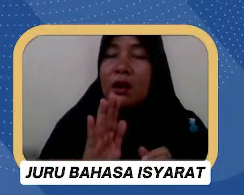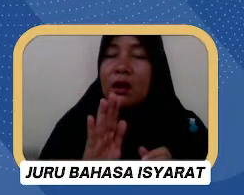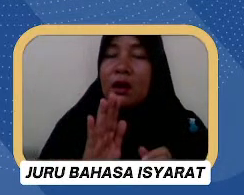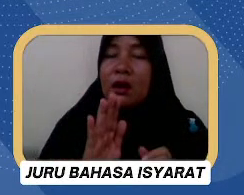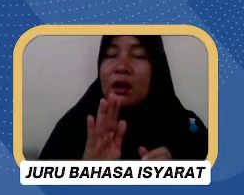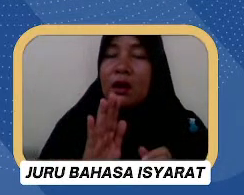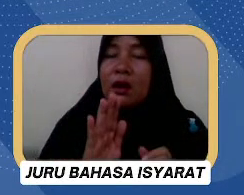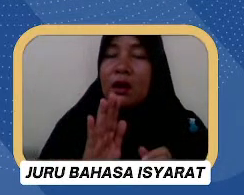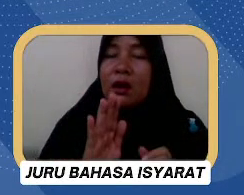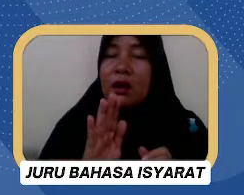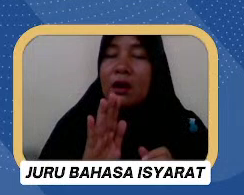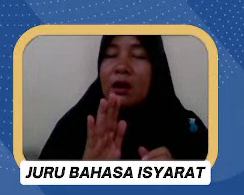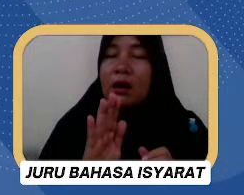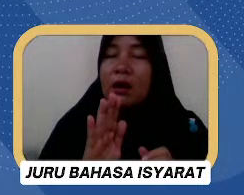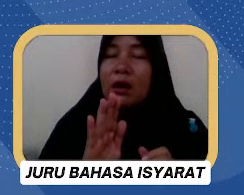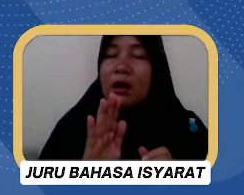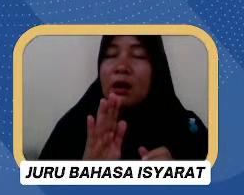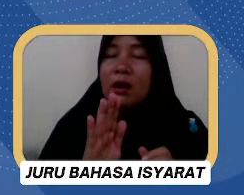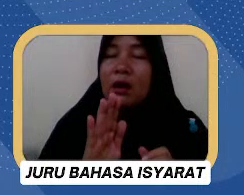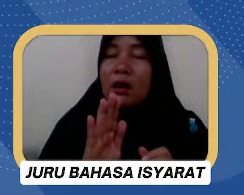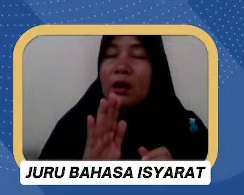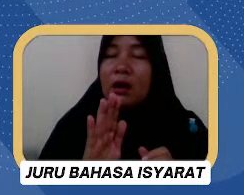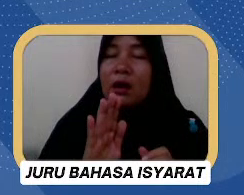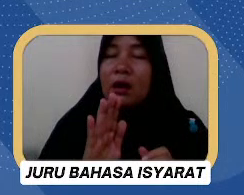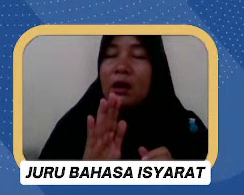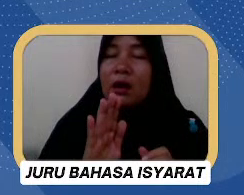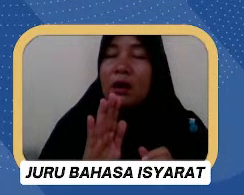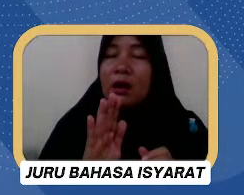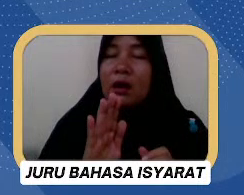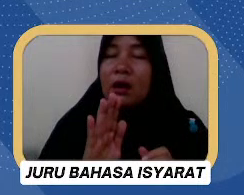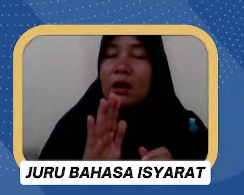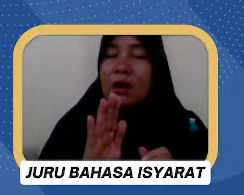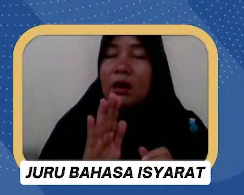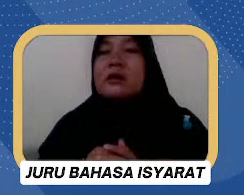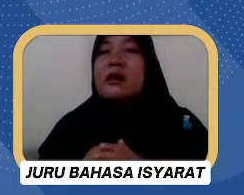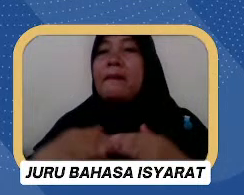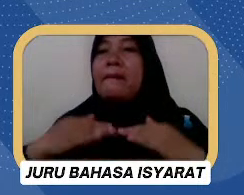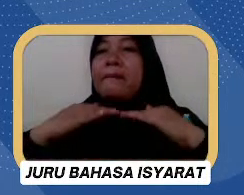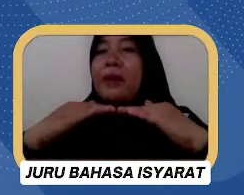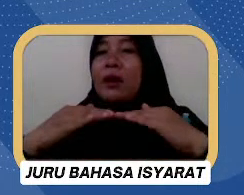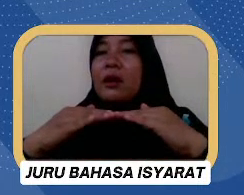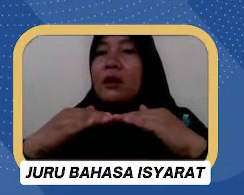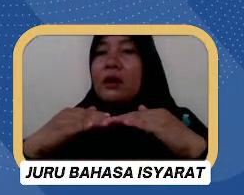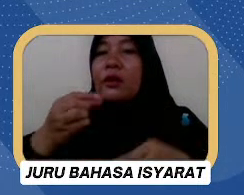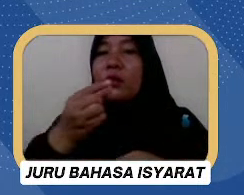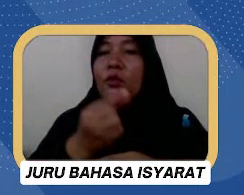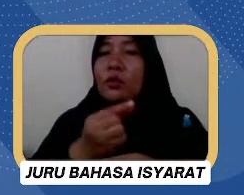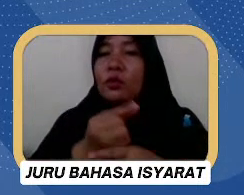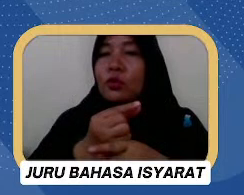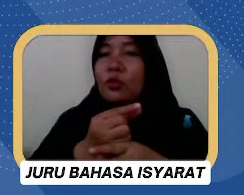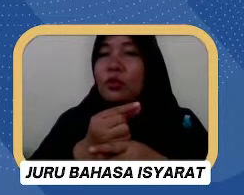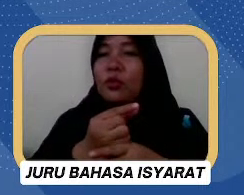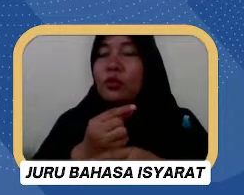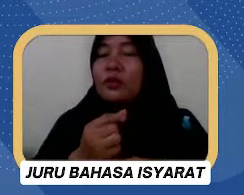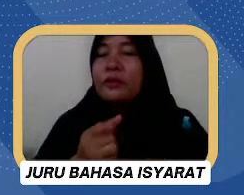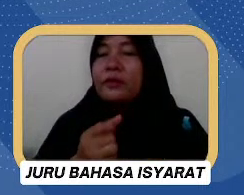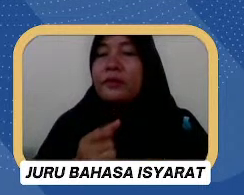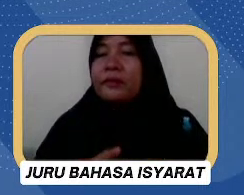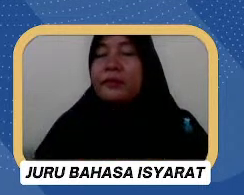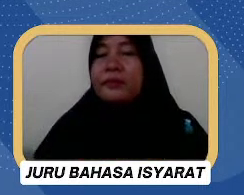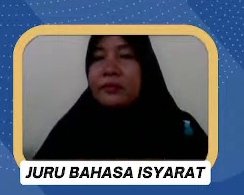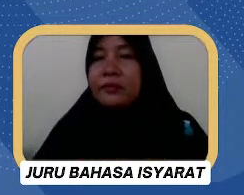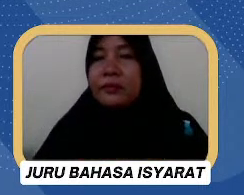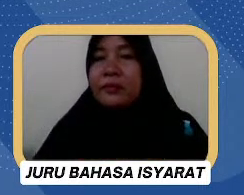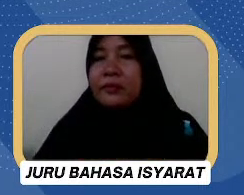sebagai pengajar, sebagai pendidik, kami pesankan kepada anak didik kita semuanya, jangan